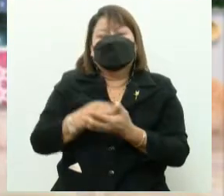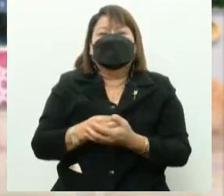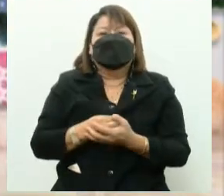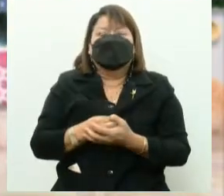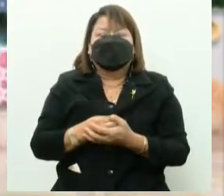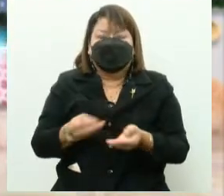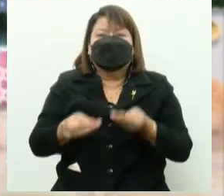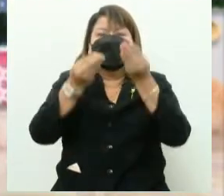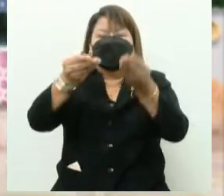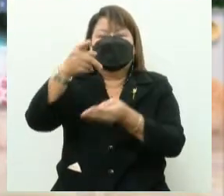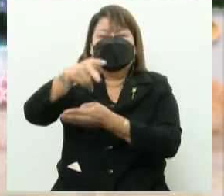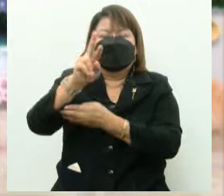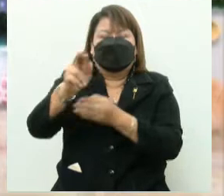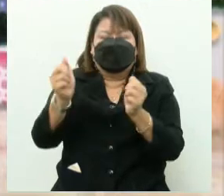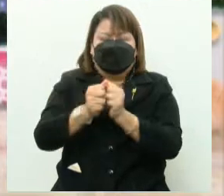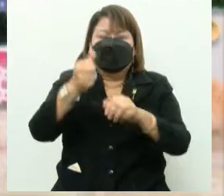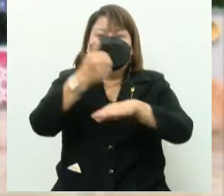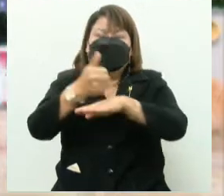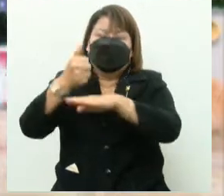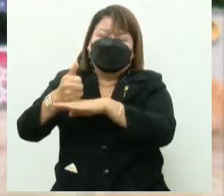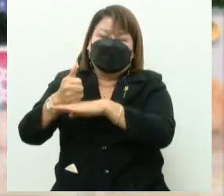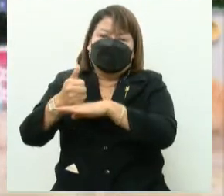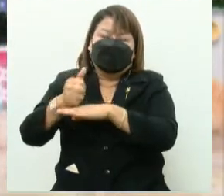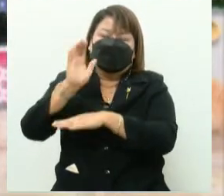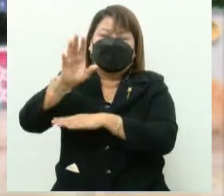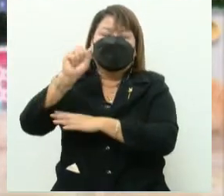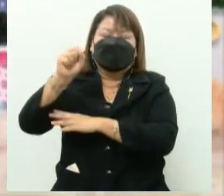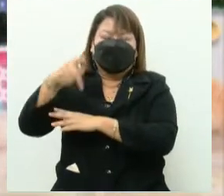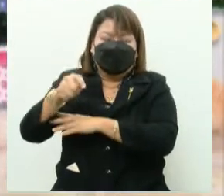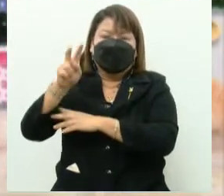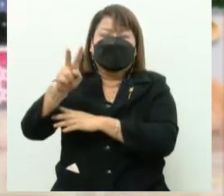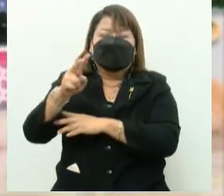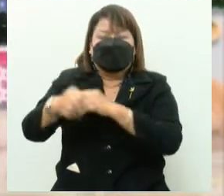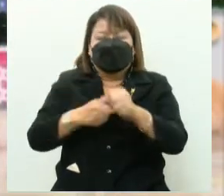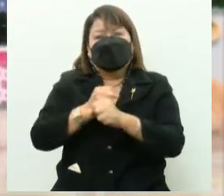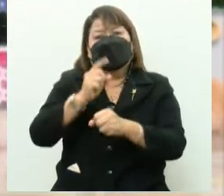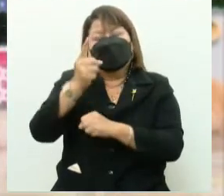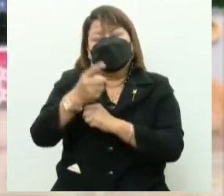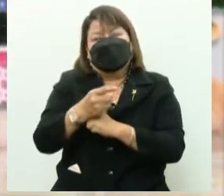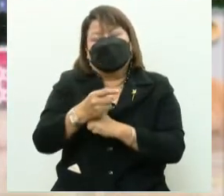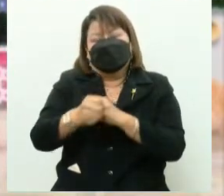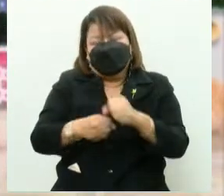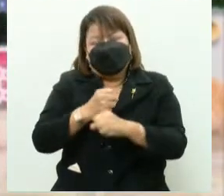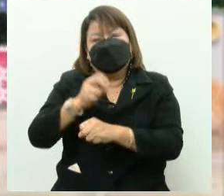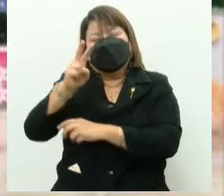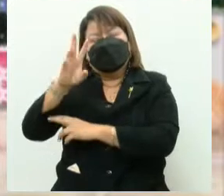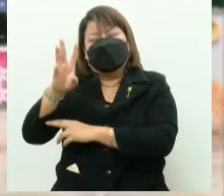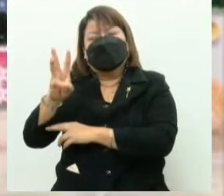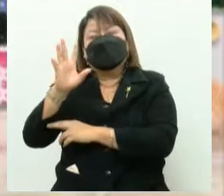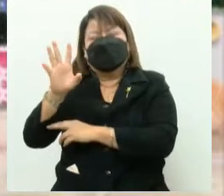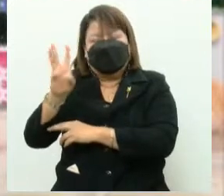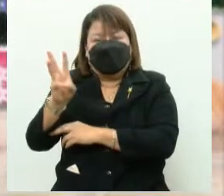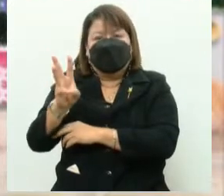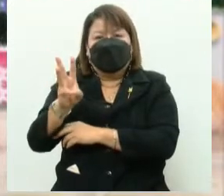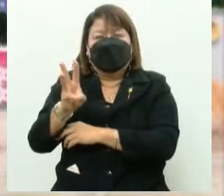ได้อวยพรปีใหม่ให้กับผู้บริหารระดับสูงของสพท.ครับ ค่ะในวาระขึ้นปีใหม่ประจำปี2566ค่ะ ใช่แล้วครับ ค่ะ